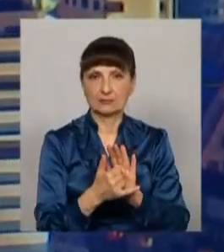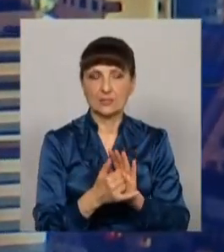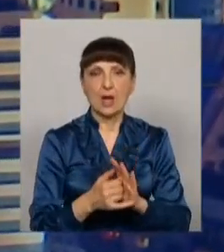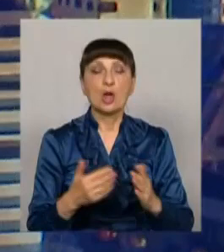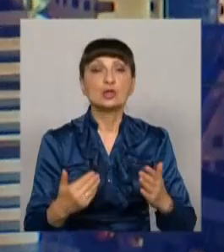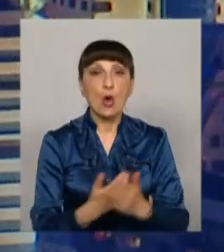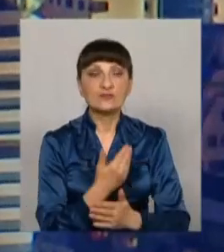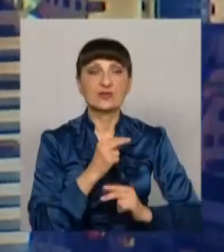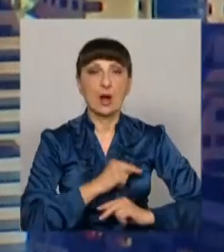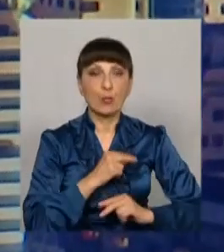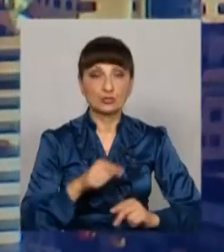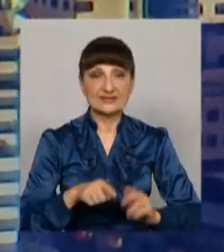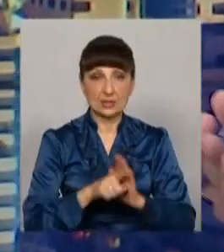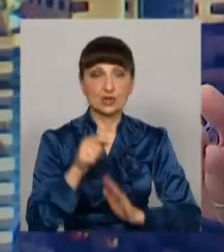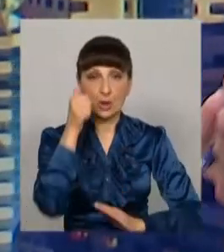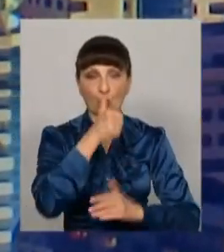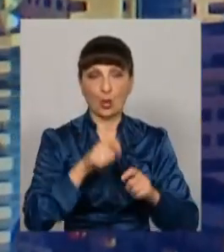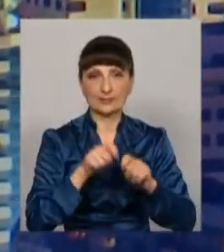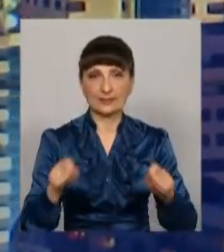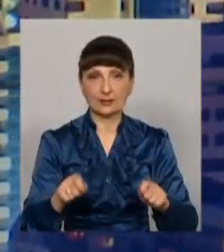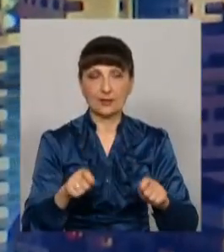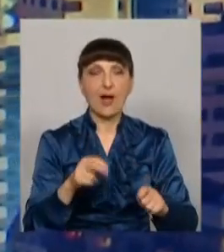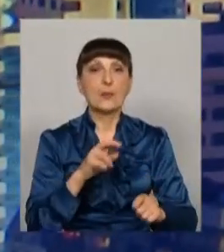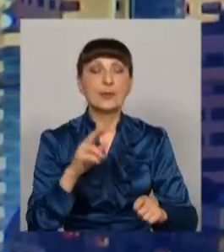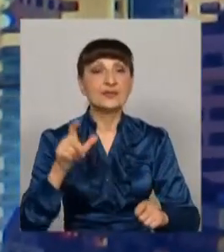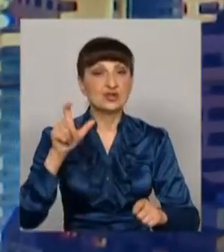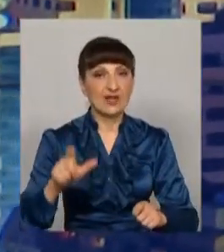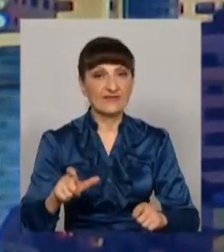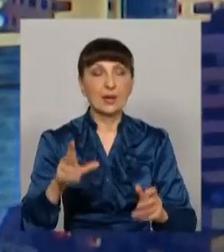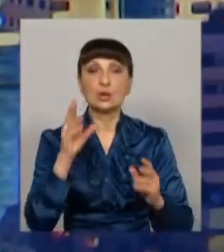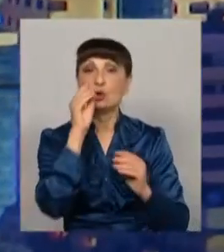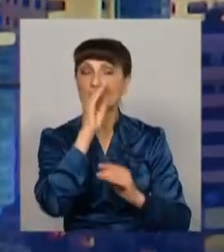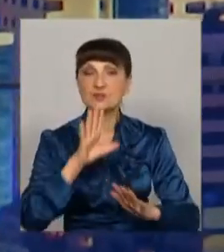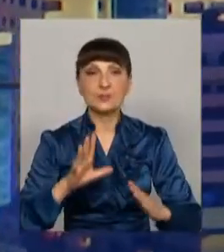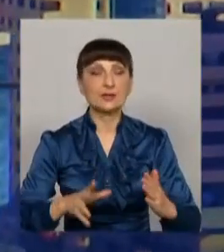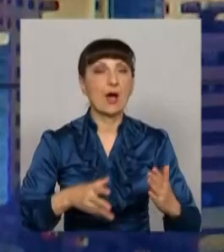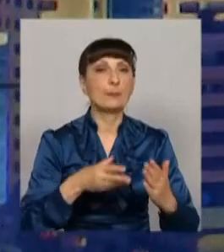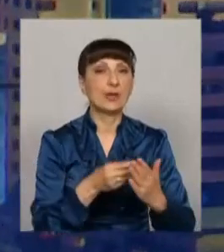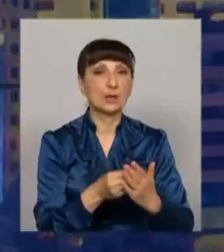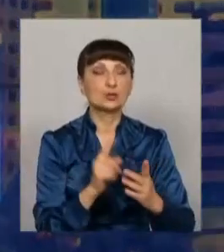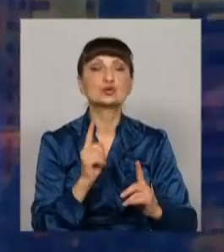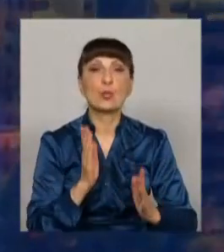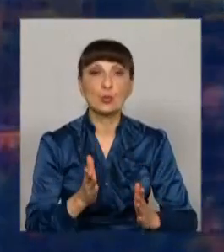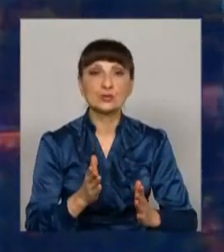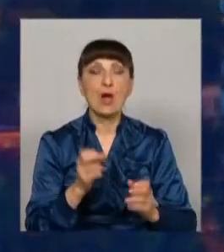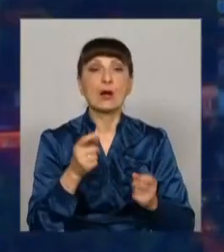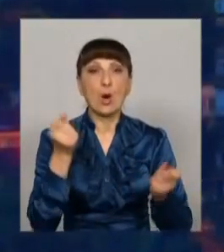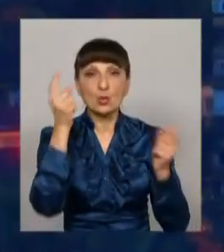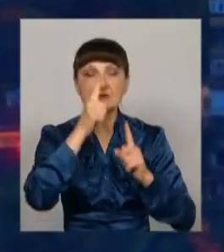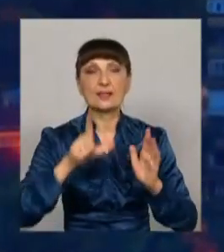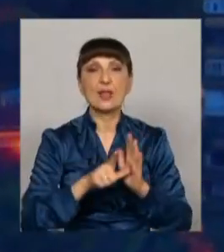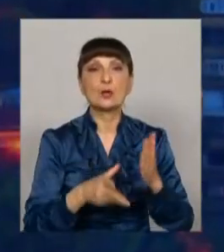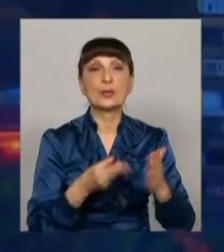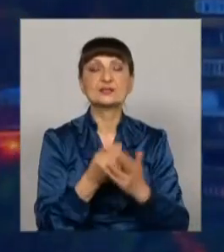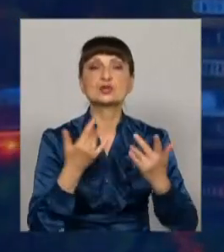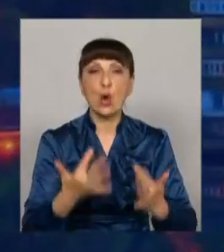Новшество действует с начала года. Но что будет, если автовладелец не успел произвести оплату? Как узнать сумму налога?